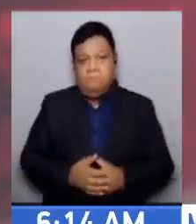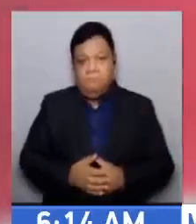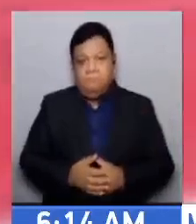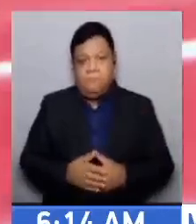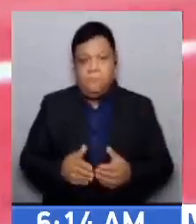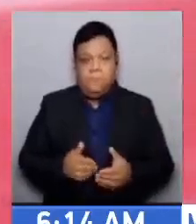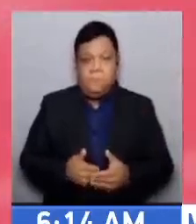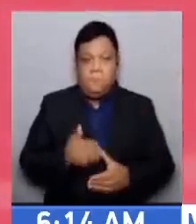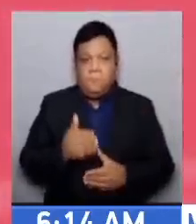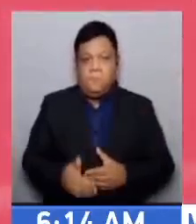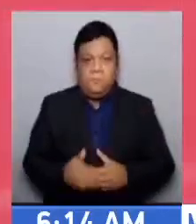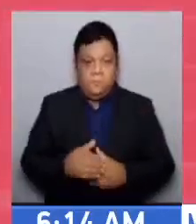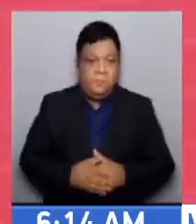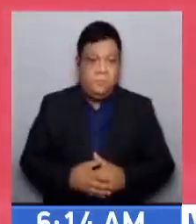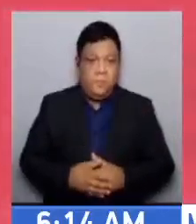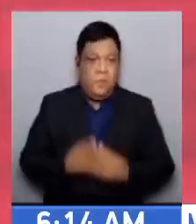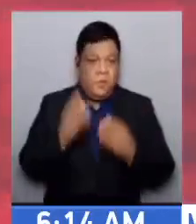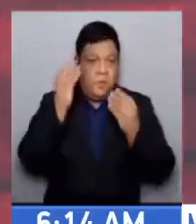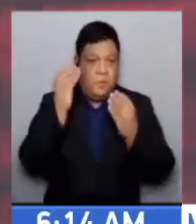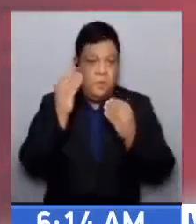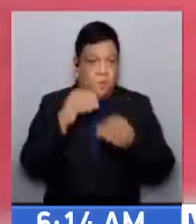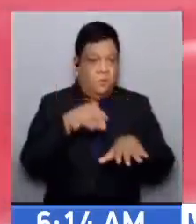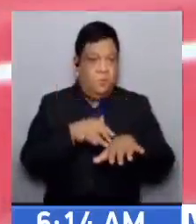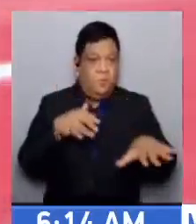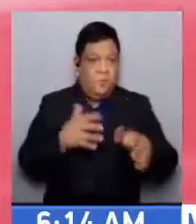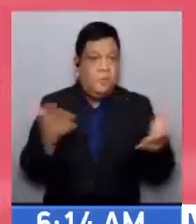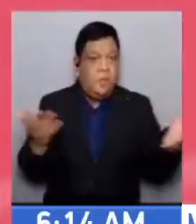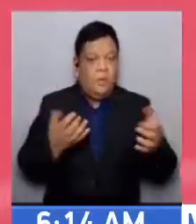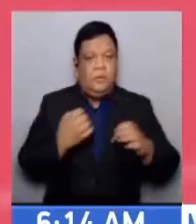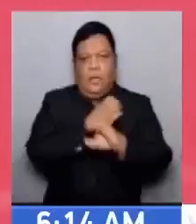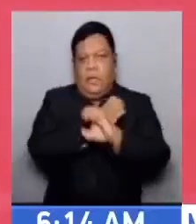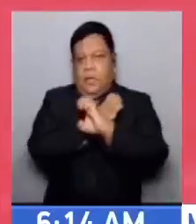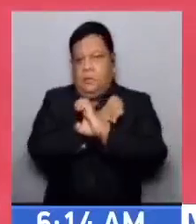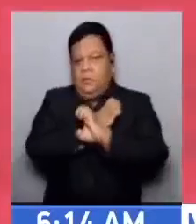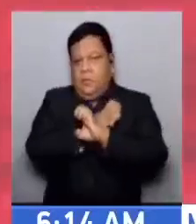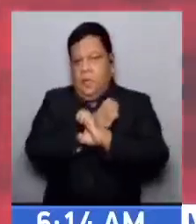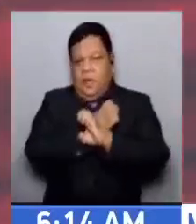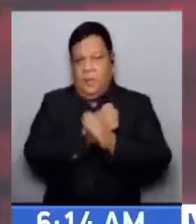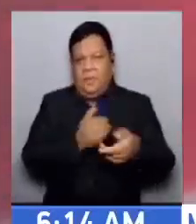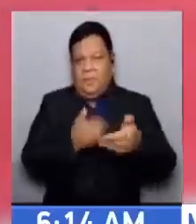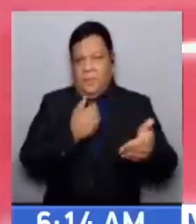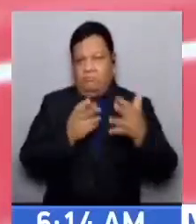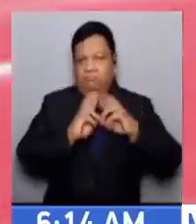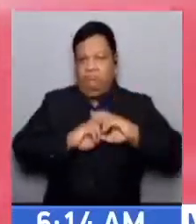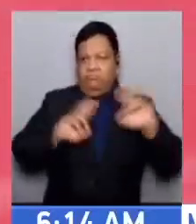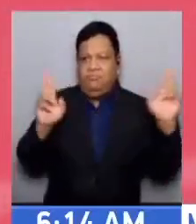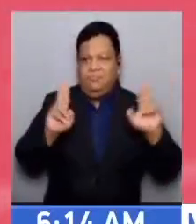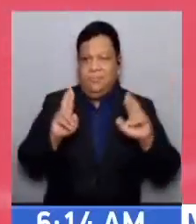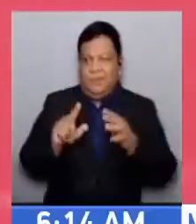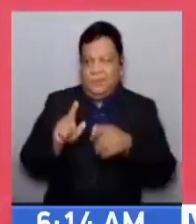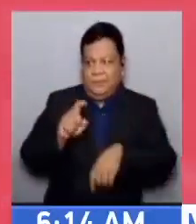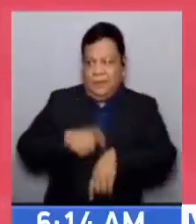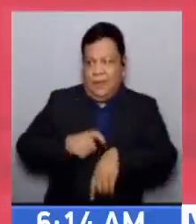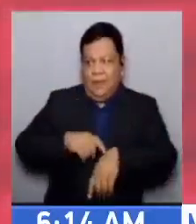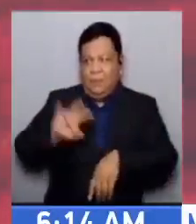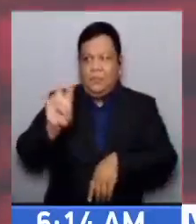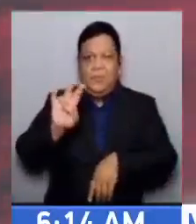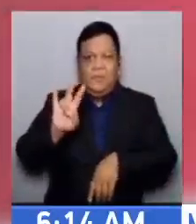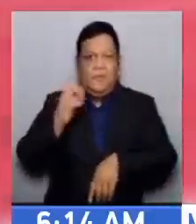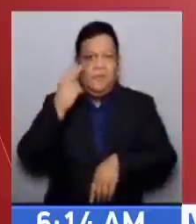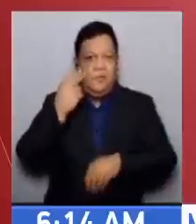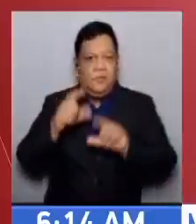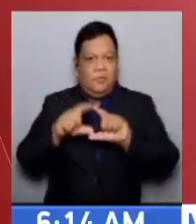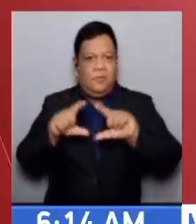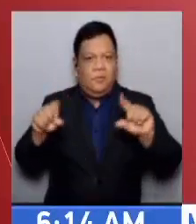Traffic hirit naman tayo sa bahagi ng EDSA bago ang implementasyon ng number coding scheme. Maya-maya pong alas 7 ng umaga at makakasama pa rin natin